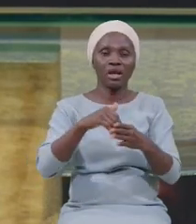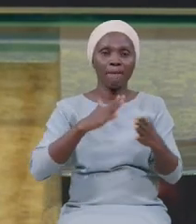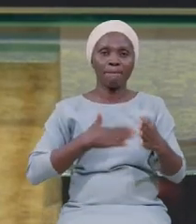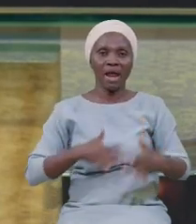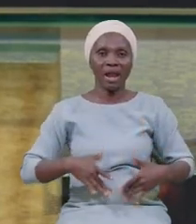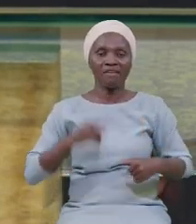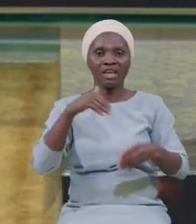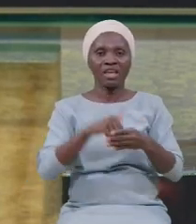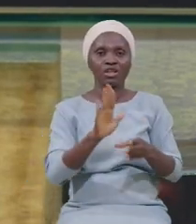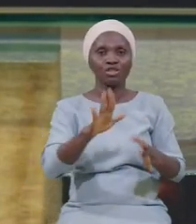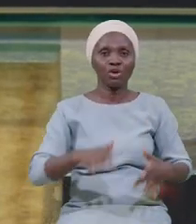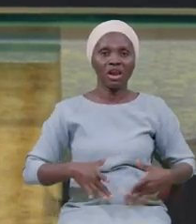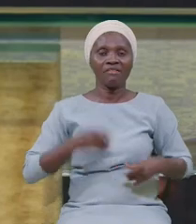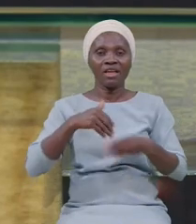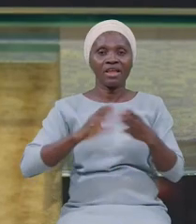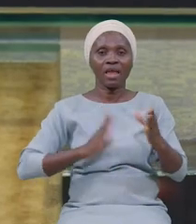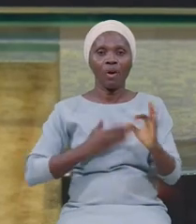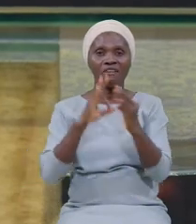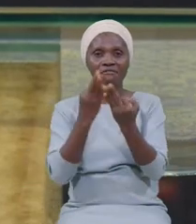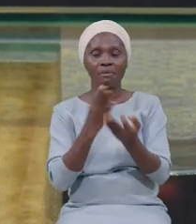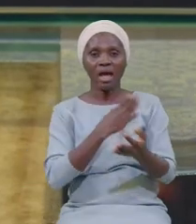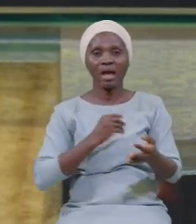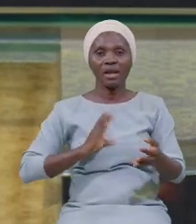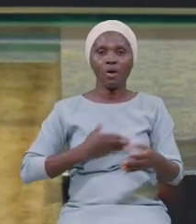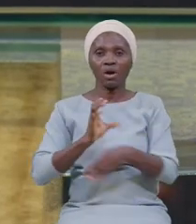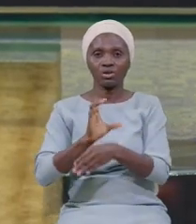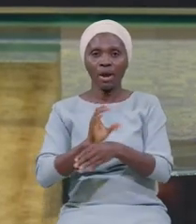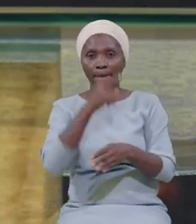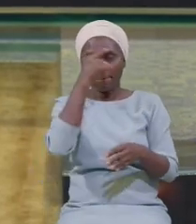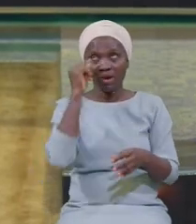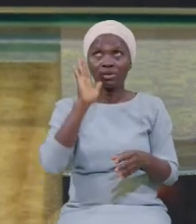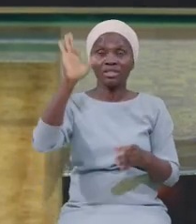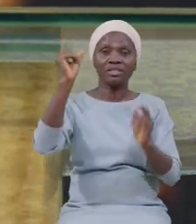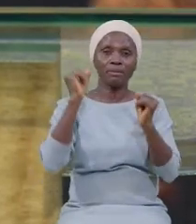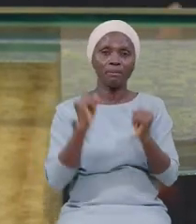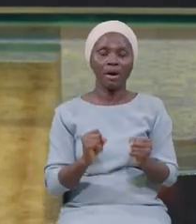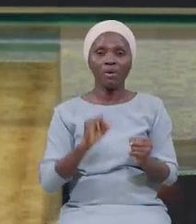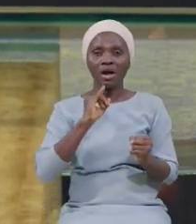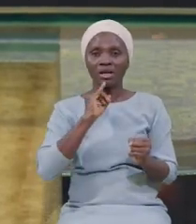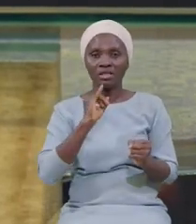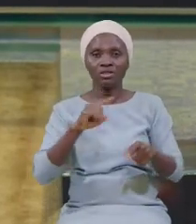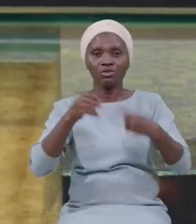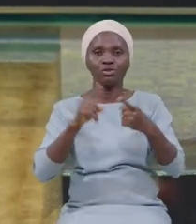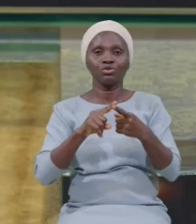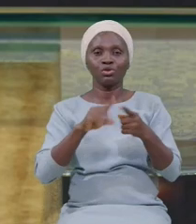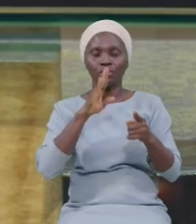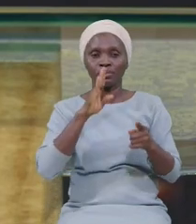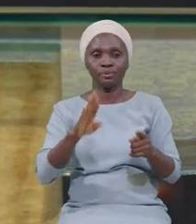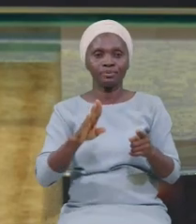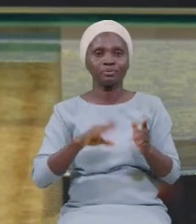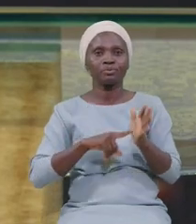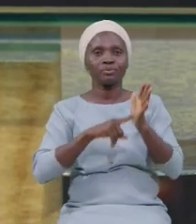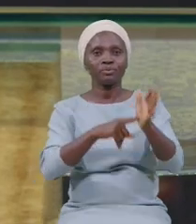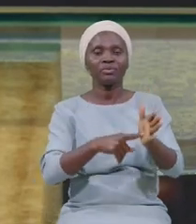va les révéler dans notre église locale parce que sa puissance sera rendue nue et